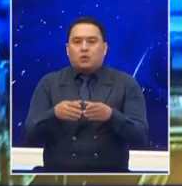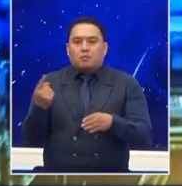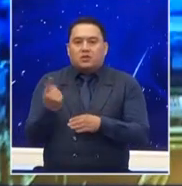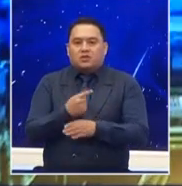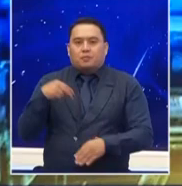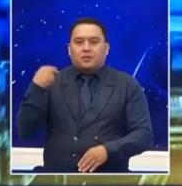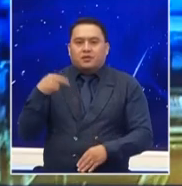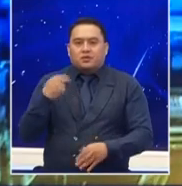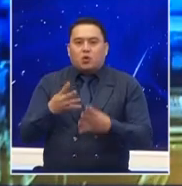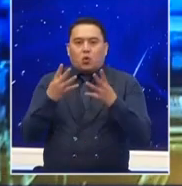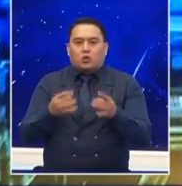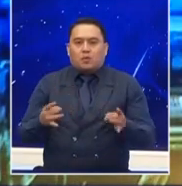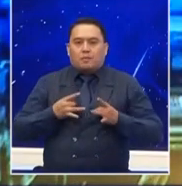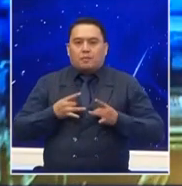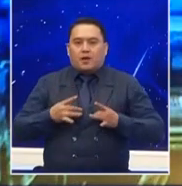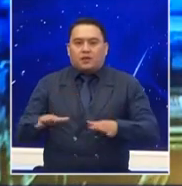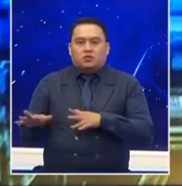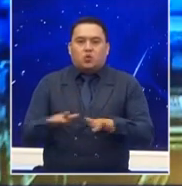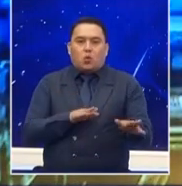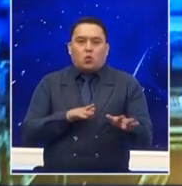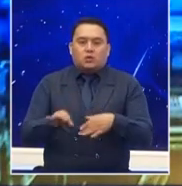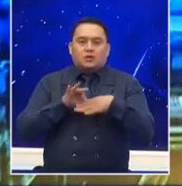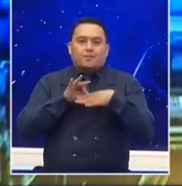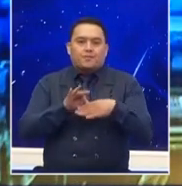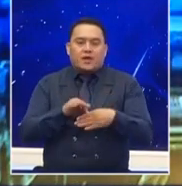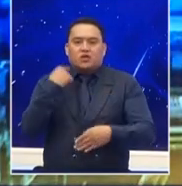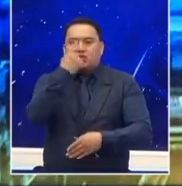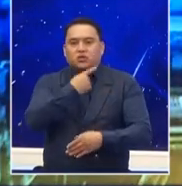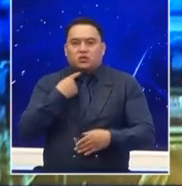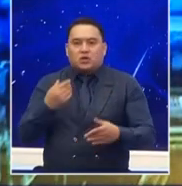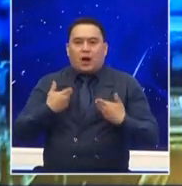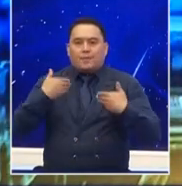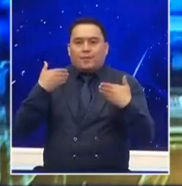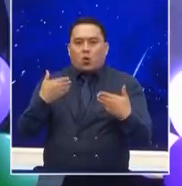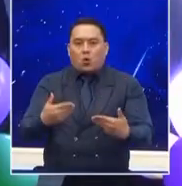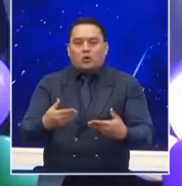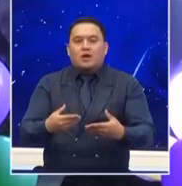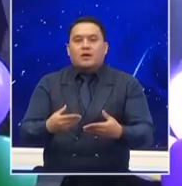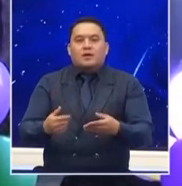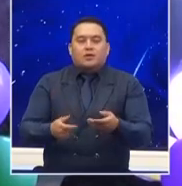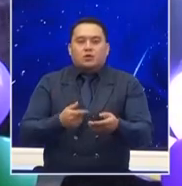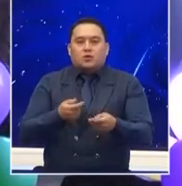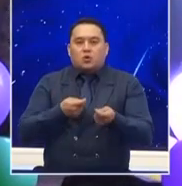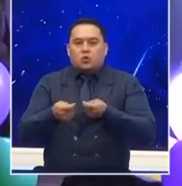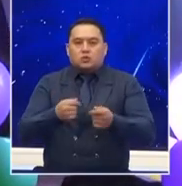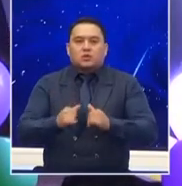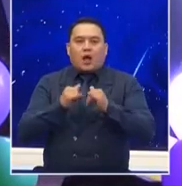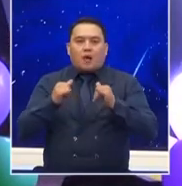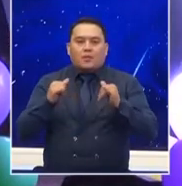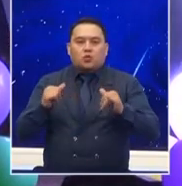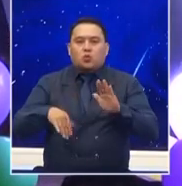тұңғыш президент күніне орай мерекелік шара өтті. Бөлім командирі жеке құрамды мерекемен құттықтап, ұлт көшбасшысының елімізді дамытуы